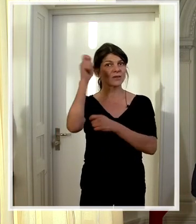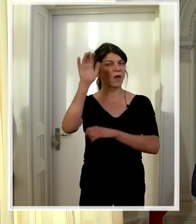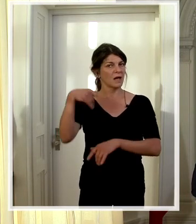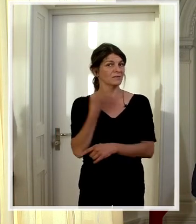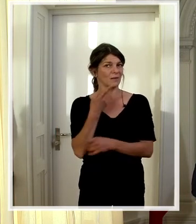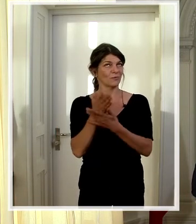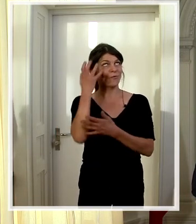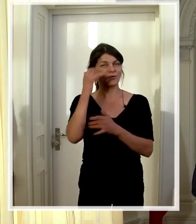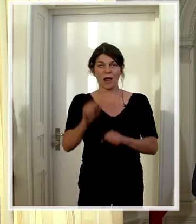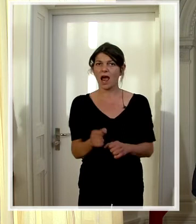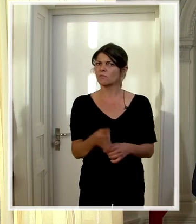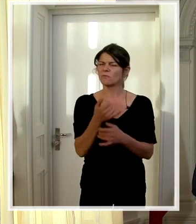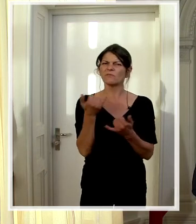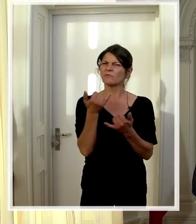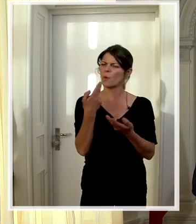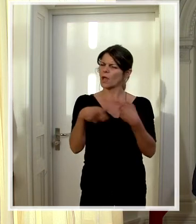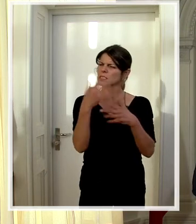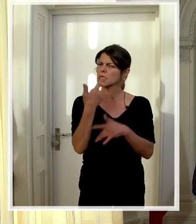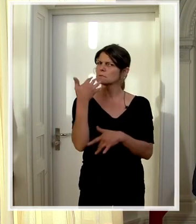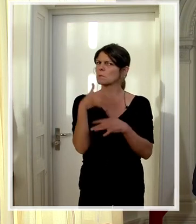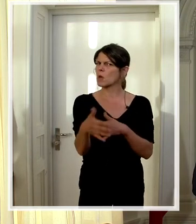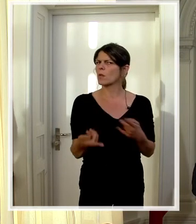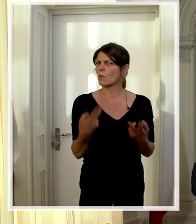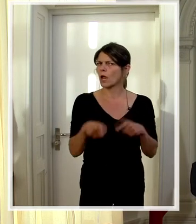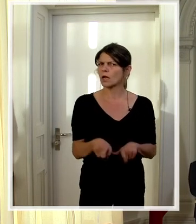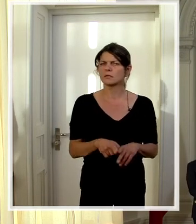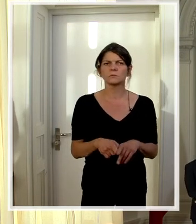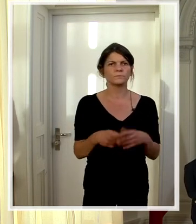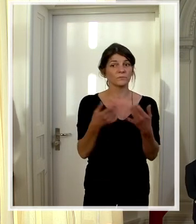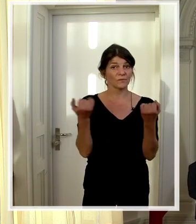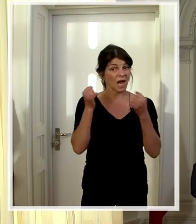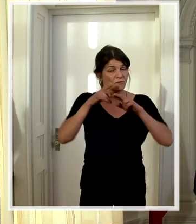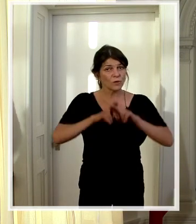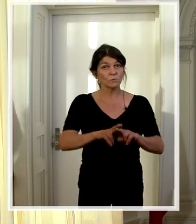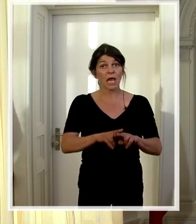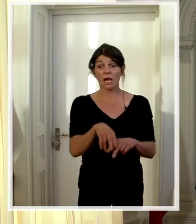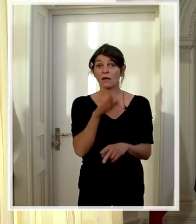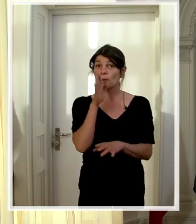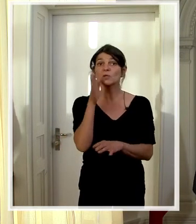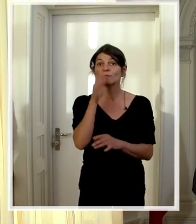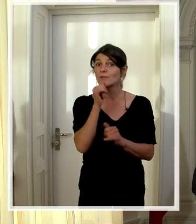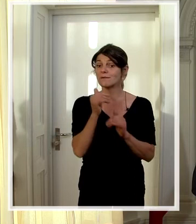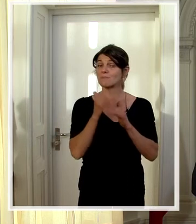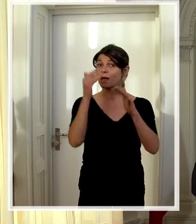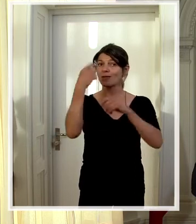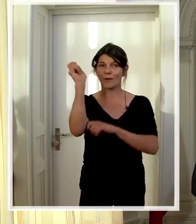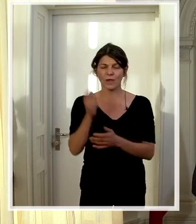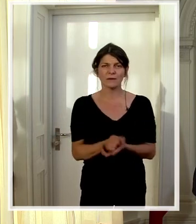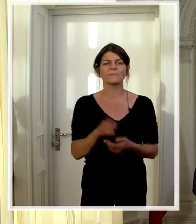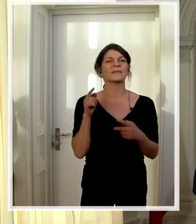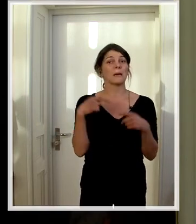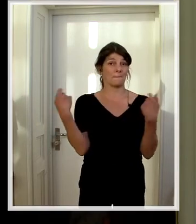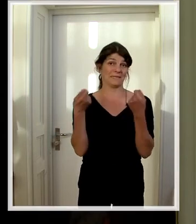Wie kommt man jetzt auf die 2 Millionen und wie kann man garantieren, dass das dann nicht mehr wird? Ja, bei den